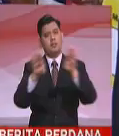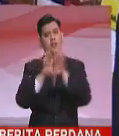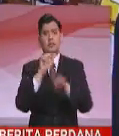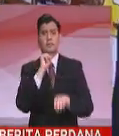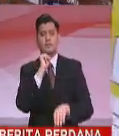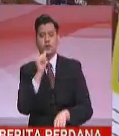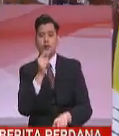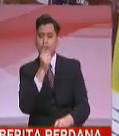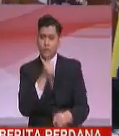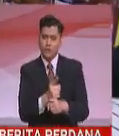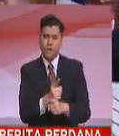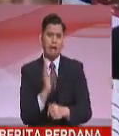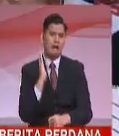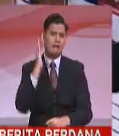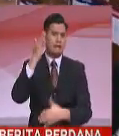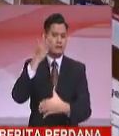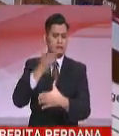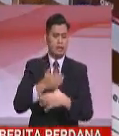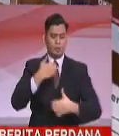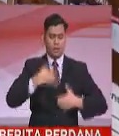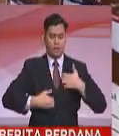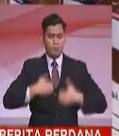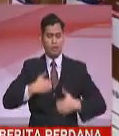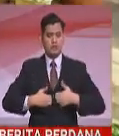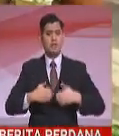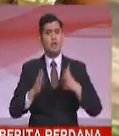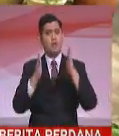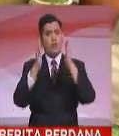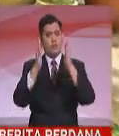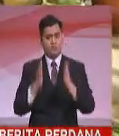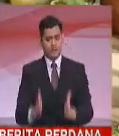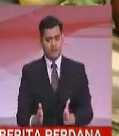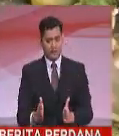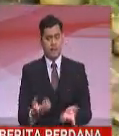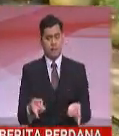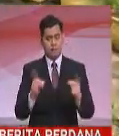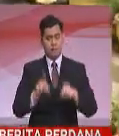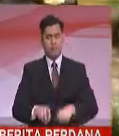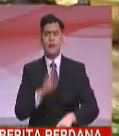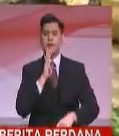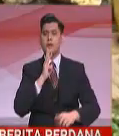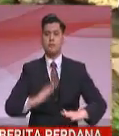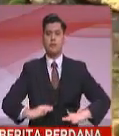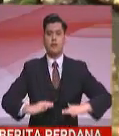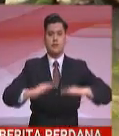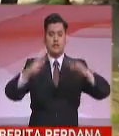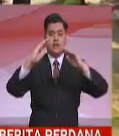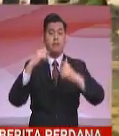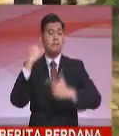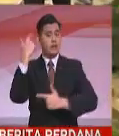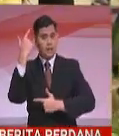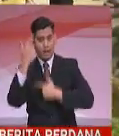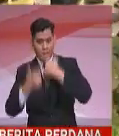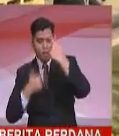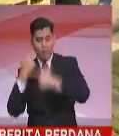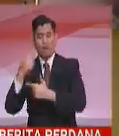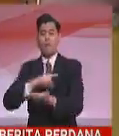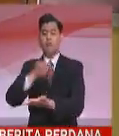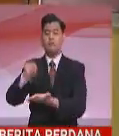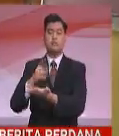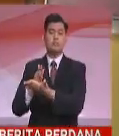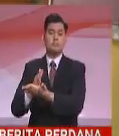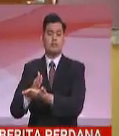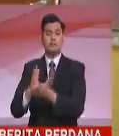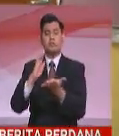emosi kepada penduduk terjejas. Beliau berkata demikian ketika melawat Pusat Pemindahan Sementara PPS di Sekolah Kebangsaan Galing,